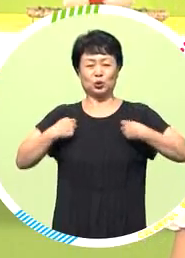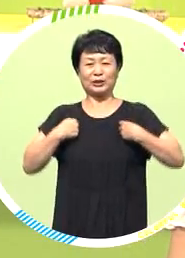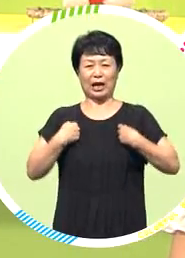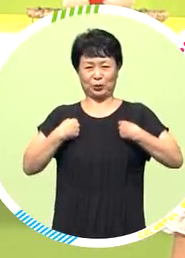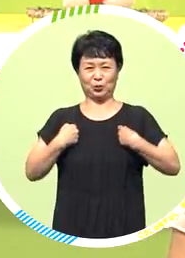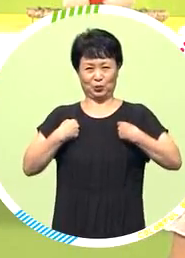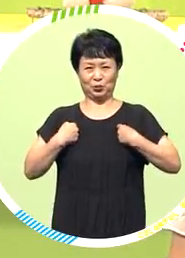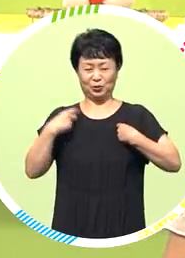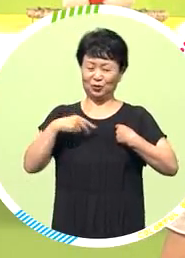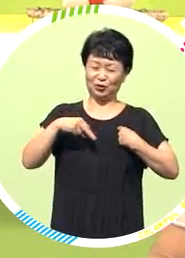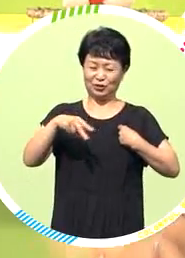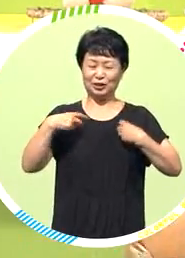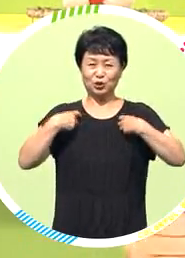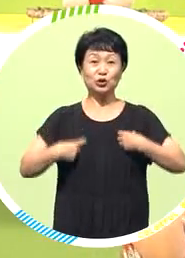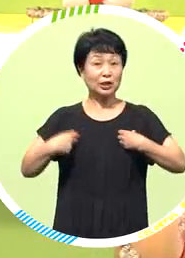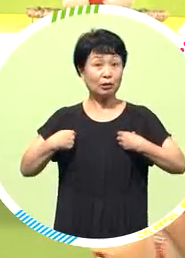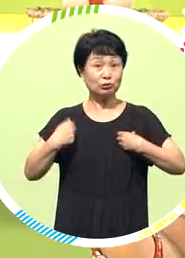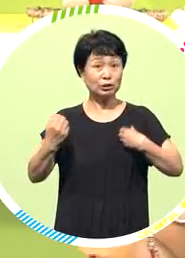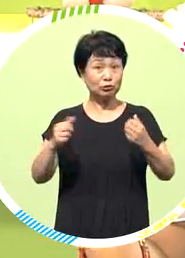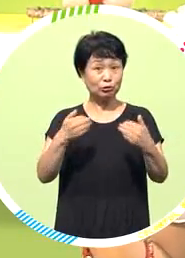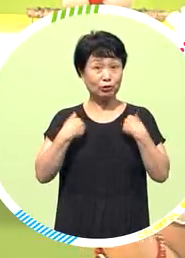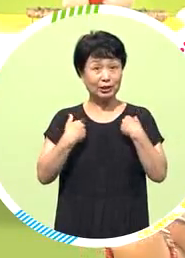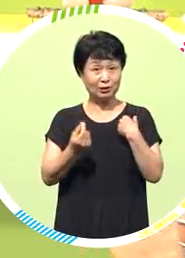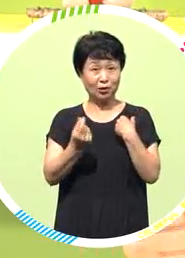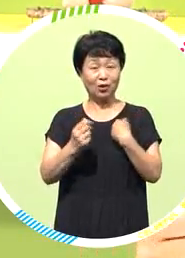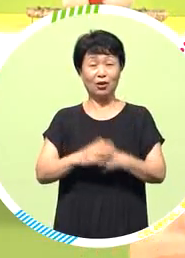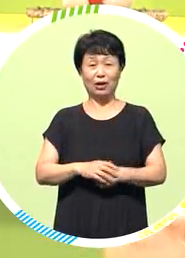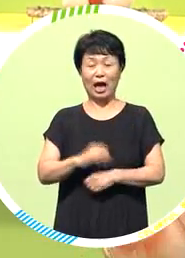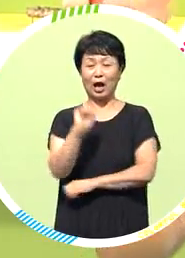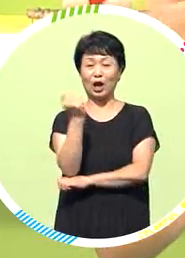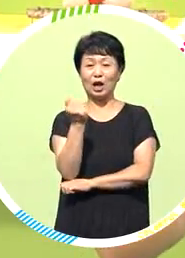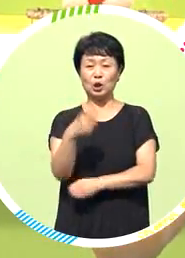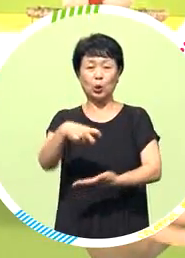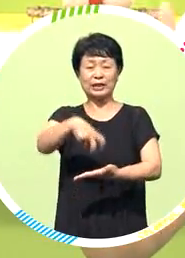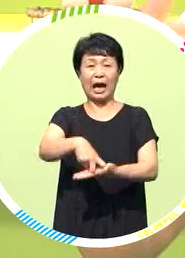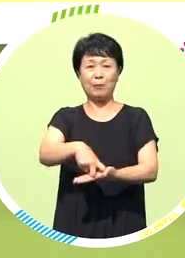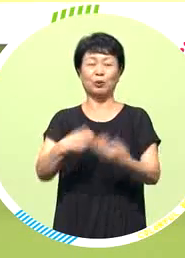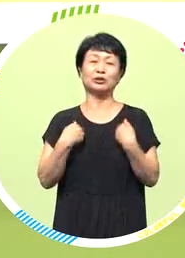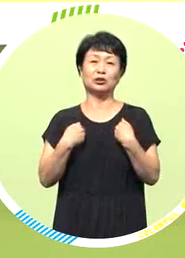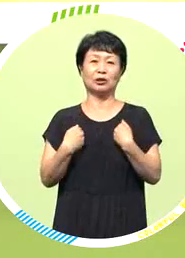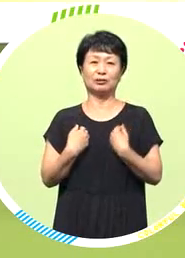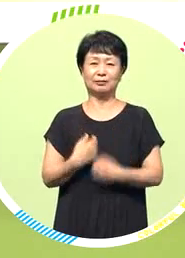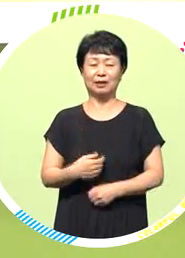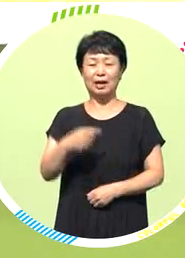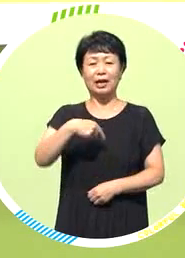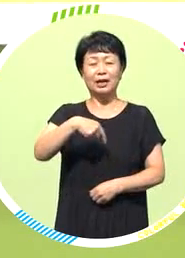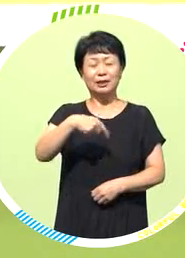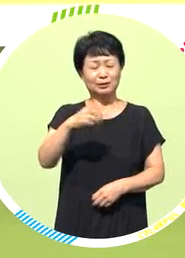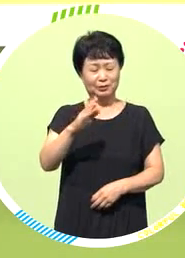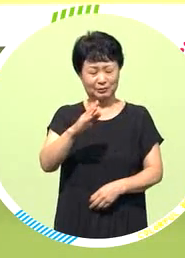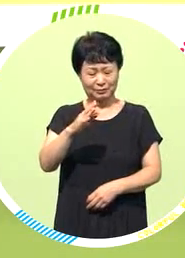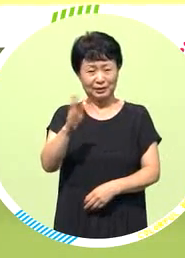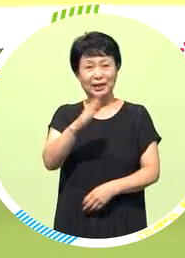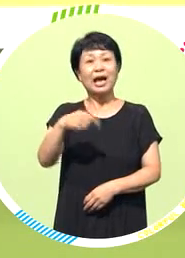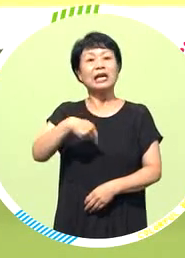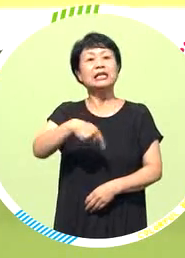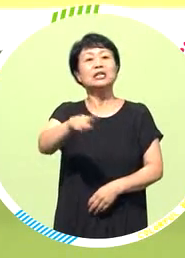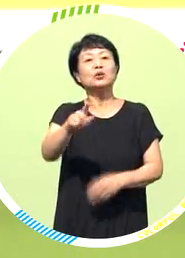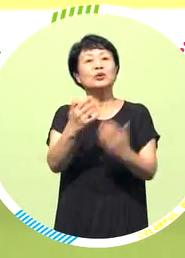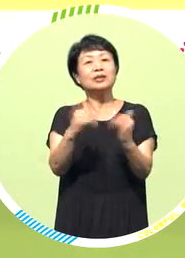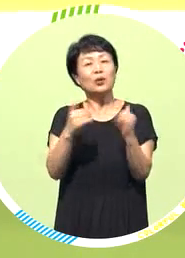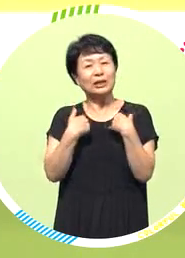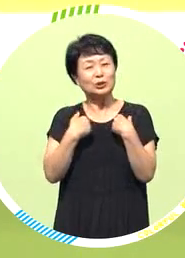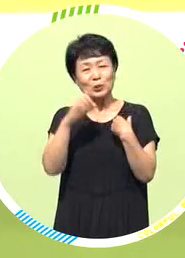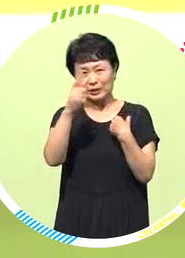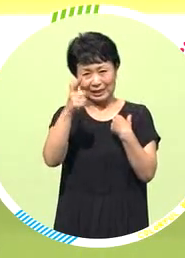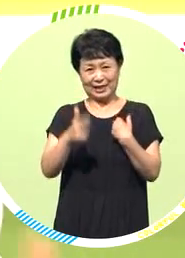それも、 ね、割り箸がね、 割り箸 行く人はね、 ござ そうそう、 ござ 行く人がそれ必要なものであって、これ実はねおもてな